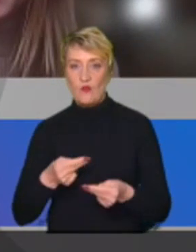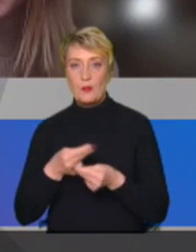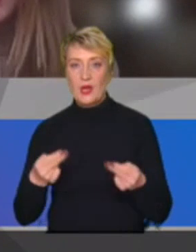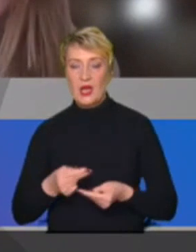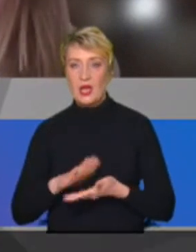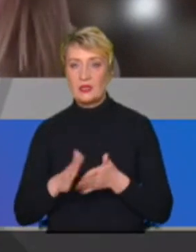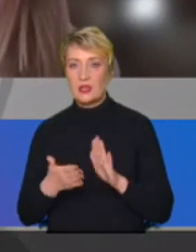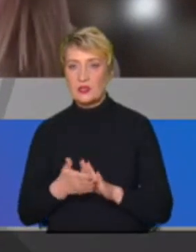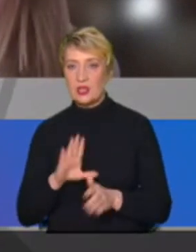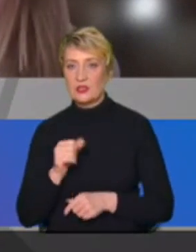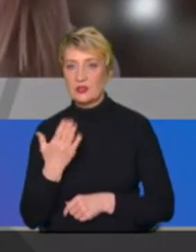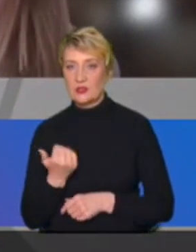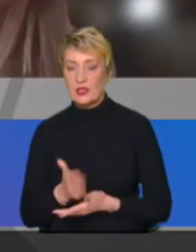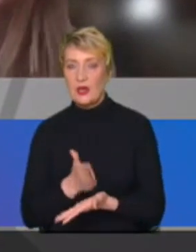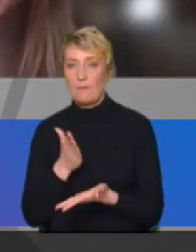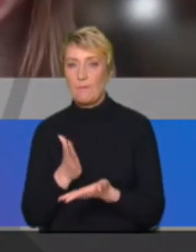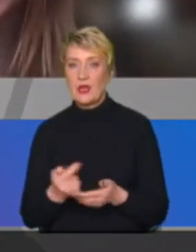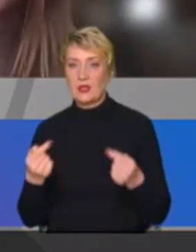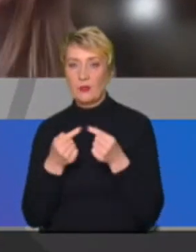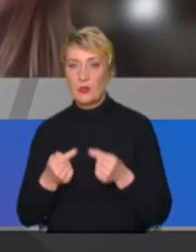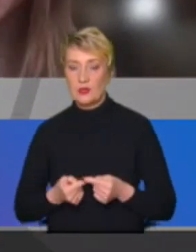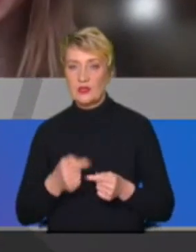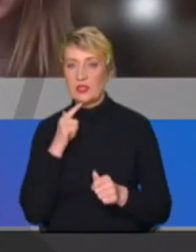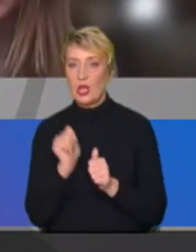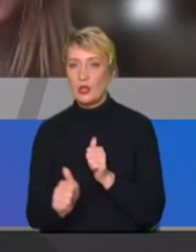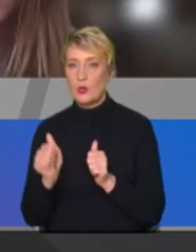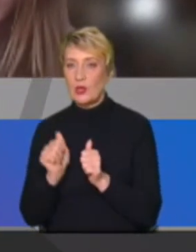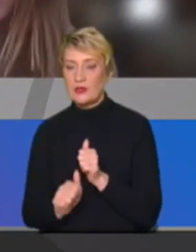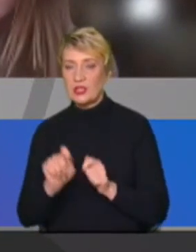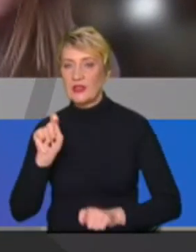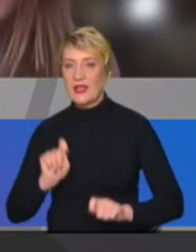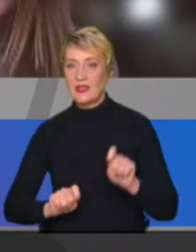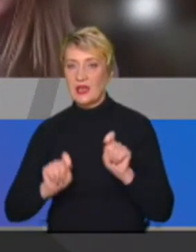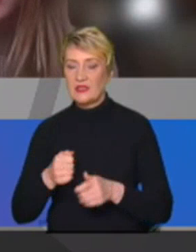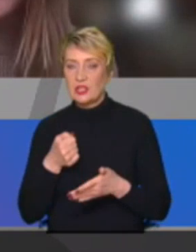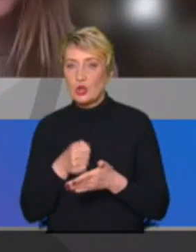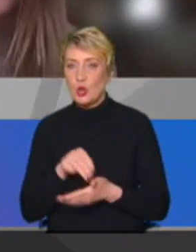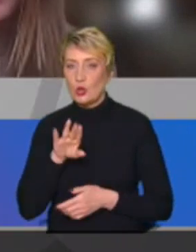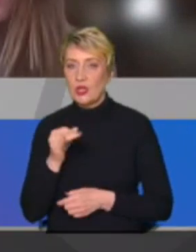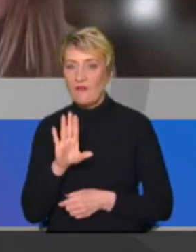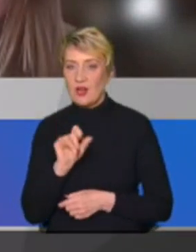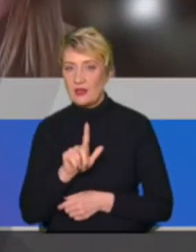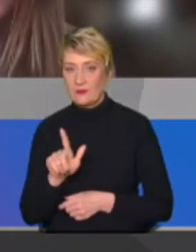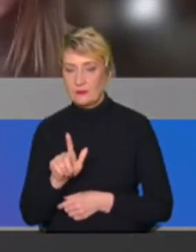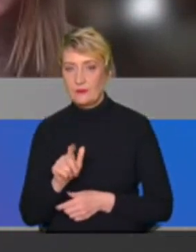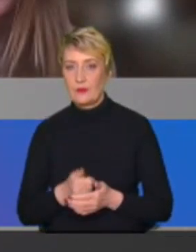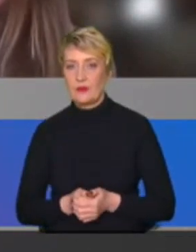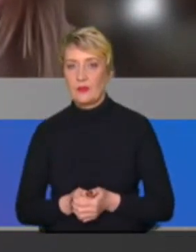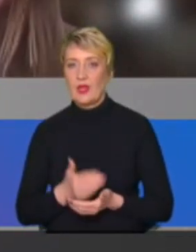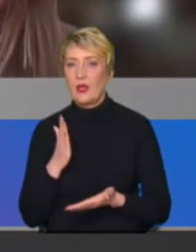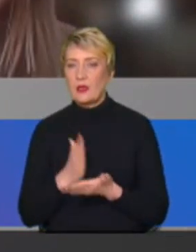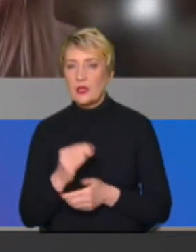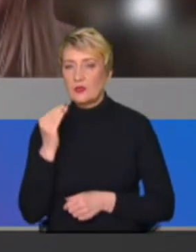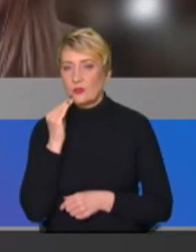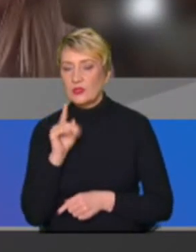що Штати мають певні там регулярні делегації до Тайваню. А також у Тайвані взагалі є думки